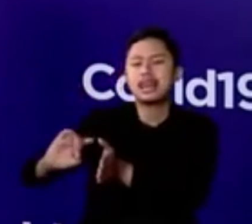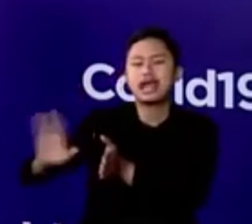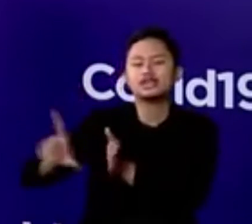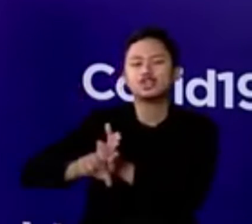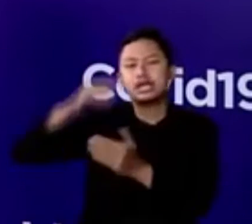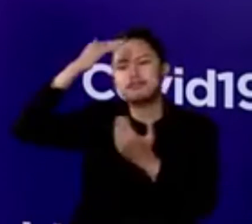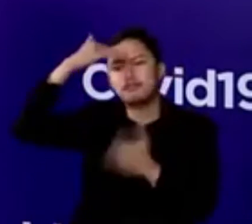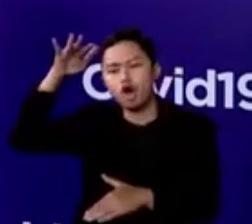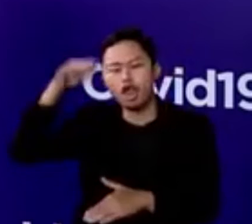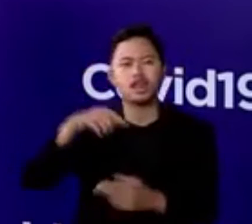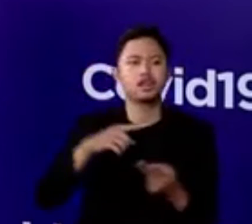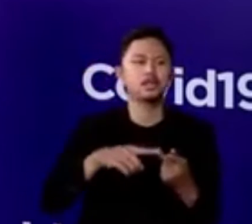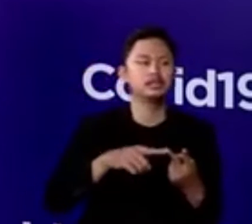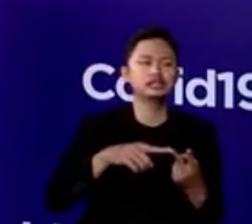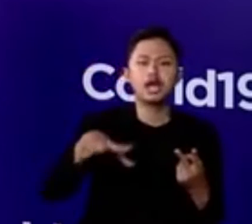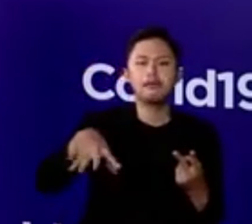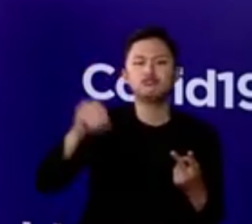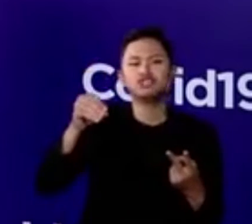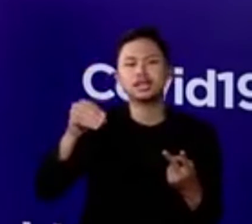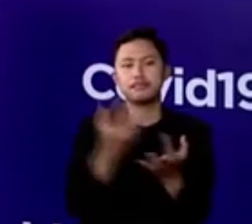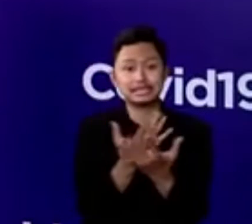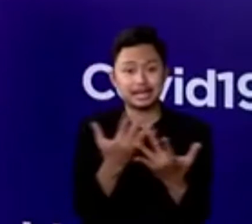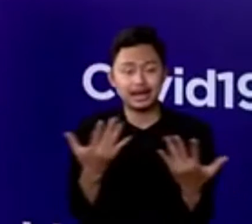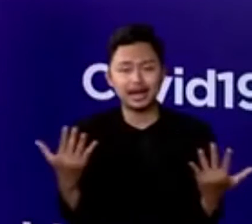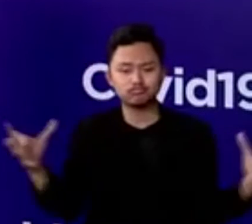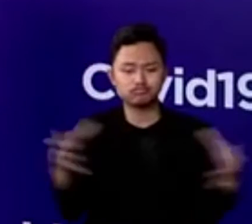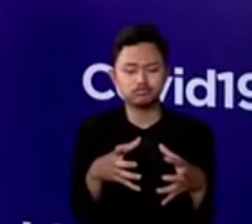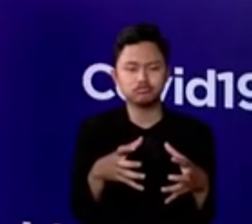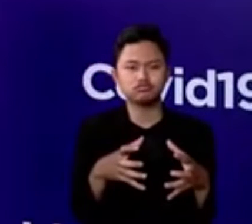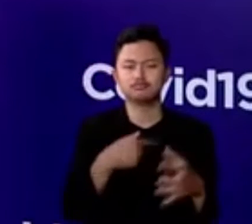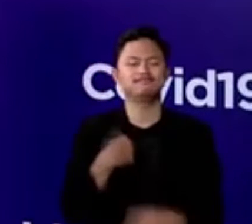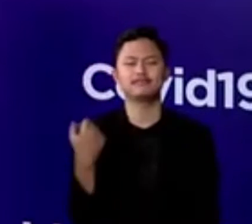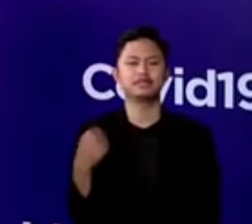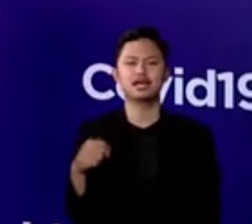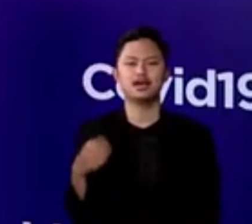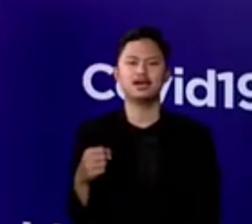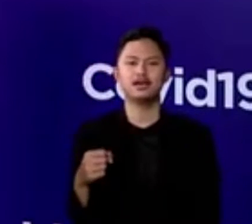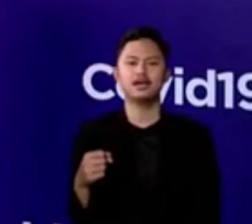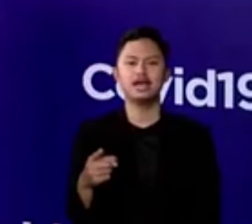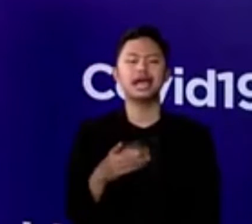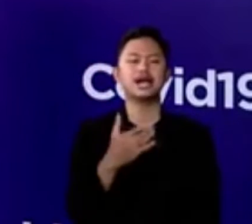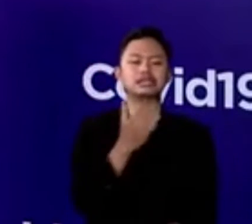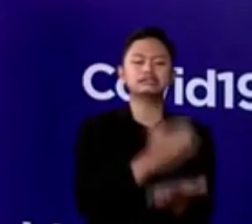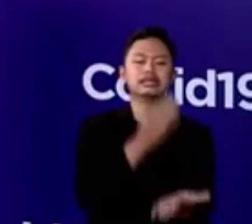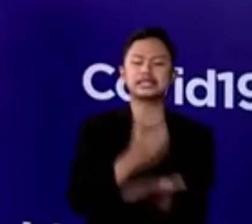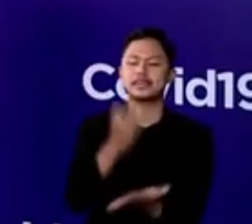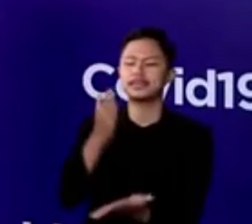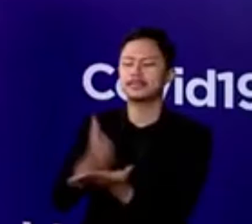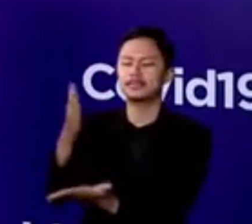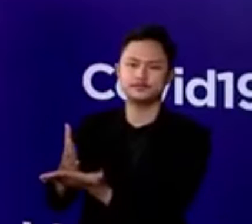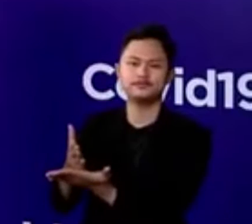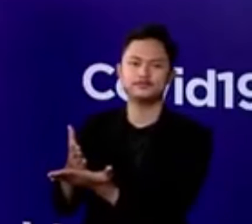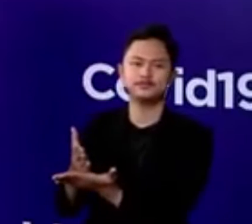mall-mall dia Pak di di pusat kerumunan gitu kan Nah itu kan sudah tak bisa lagi kita akan ada batasan-batasan yang kita